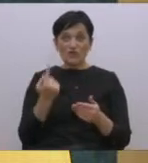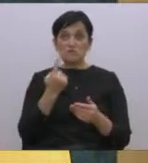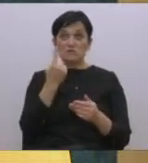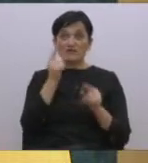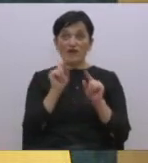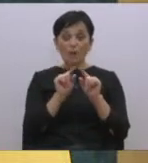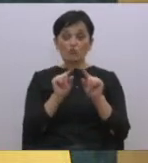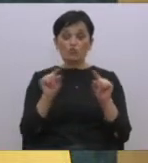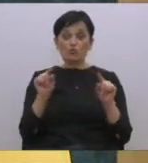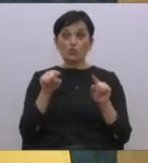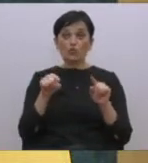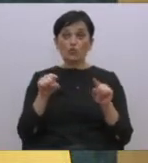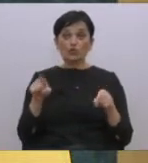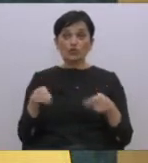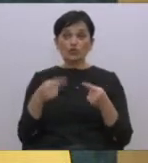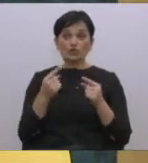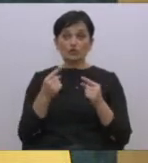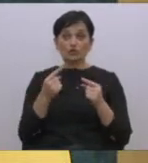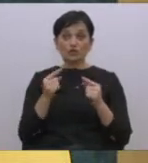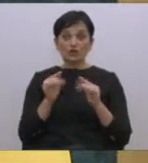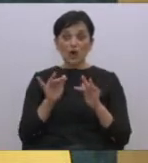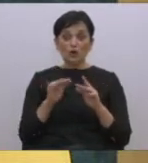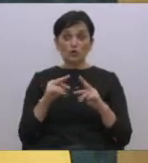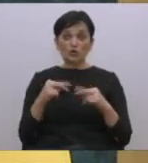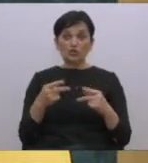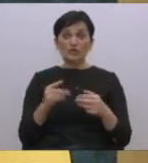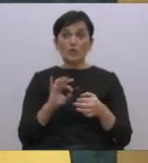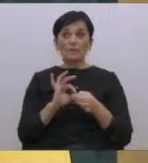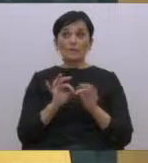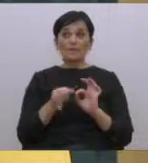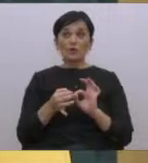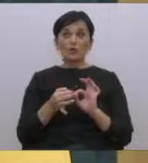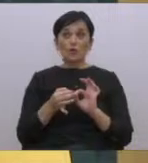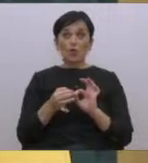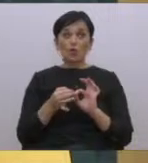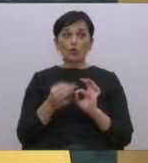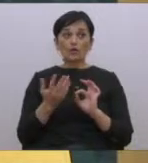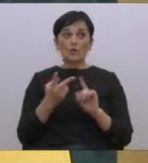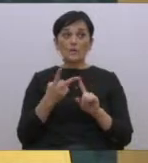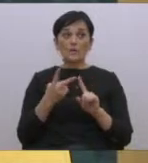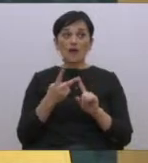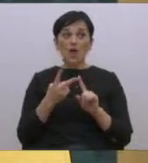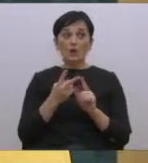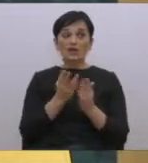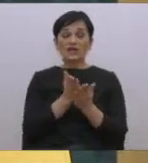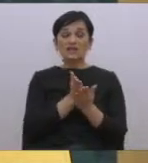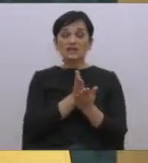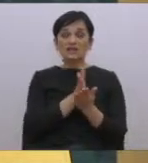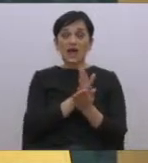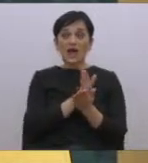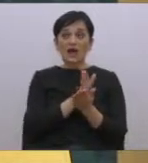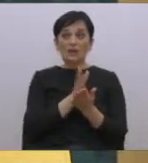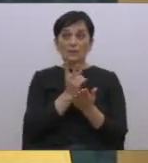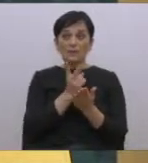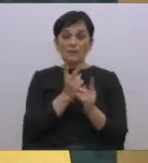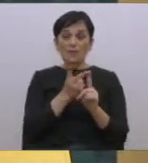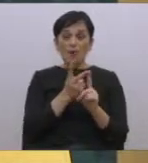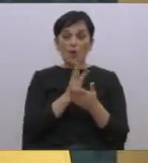მუხში განხორციელებულ ცვლილებებს კონკრეტულად განხორციელდა მეორე ნაწილში და